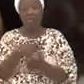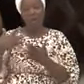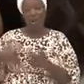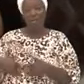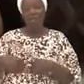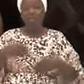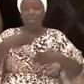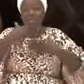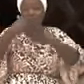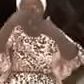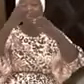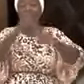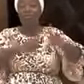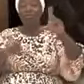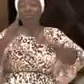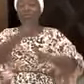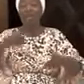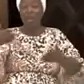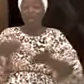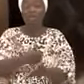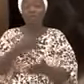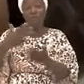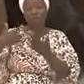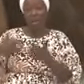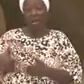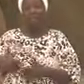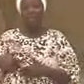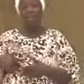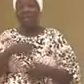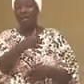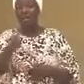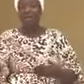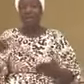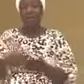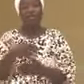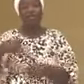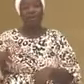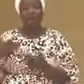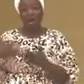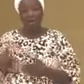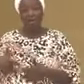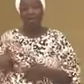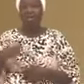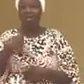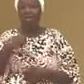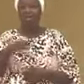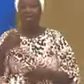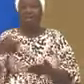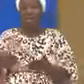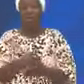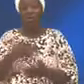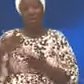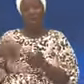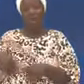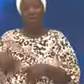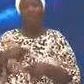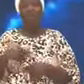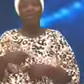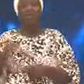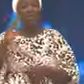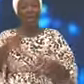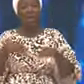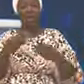quelques là bas qu'à nouveau je vous donnerai un cadre nouveau parfois vous avez